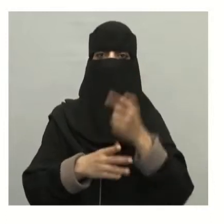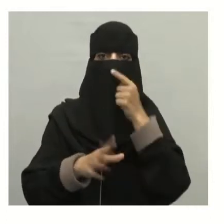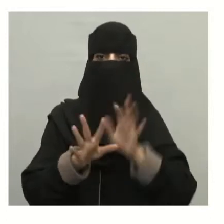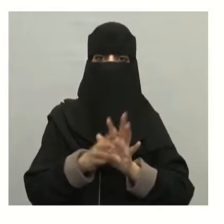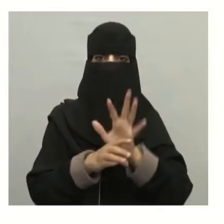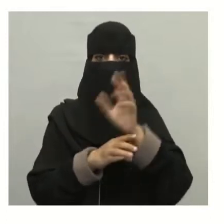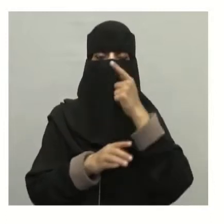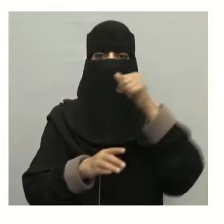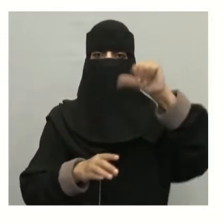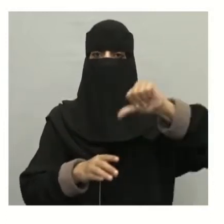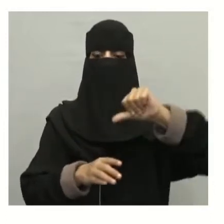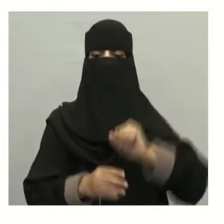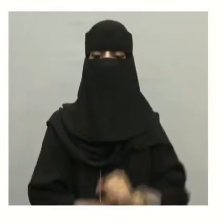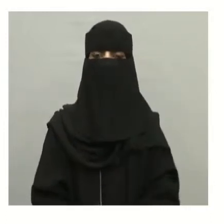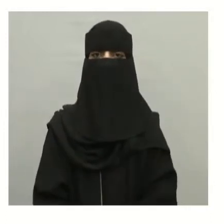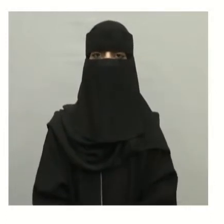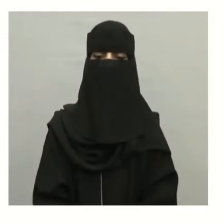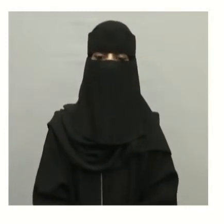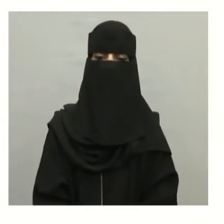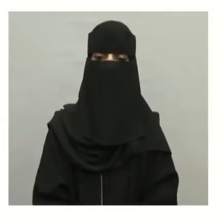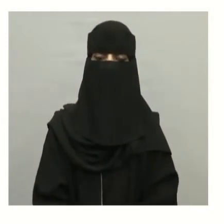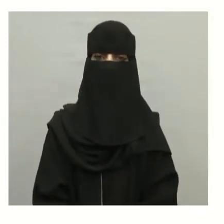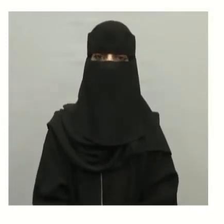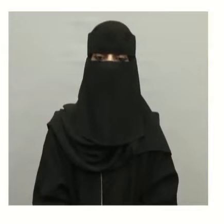تصاعد الروائح الكريهة.